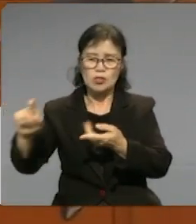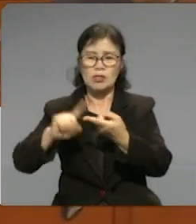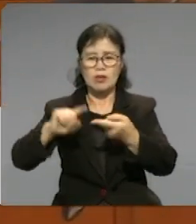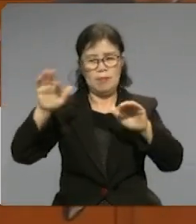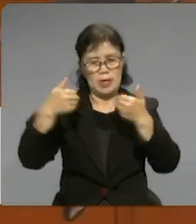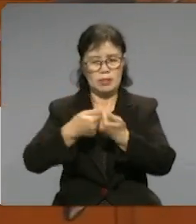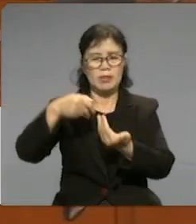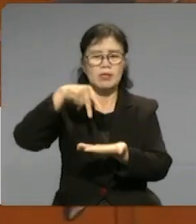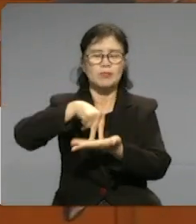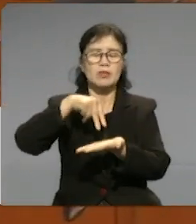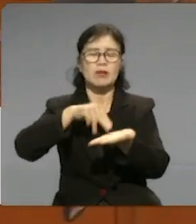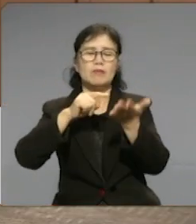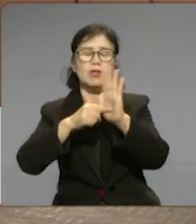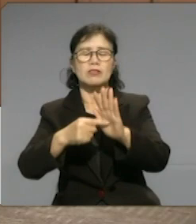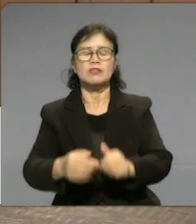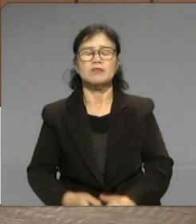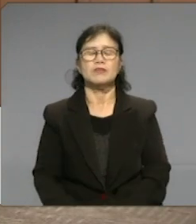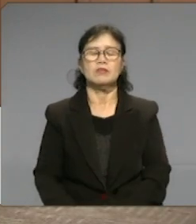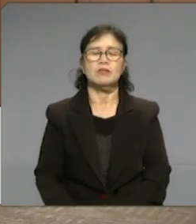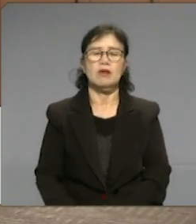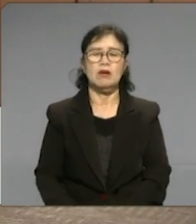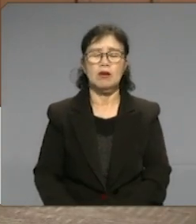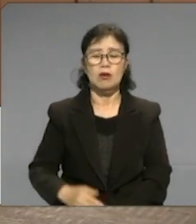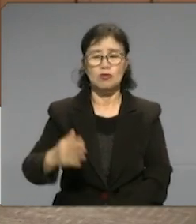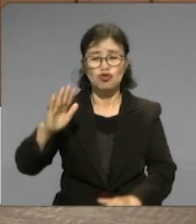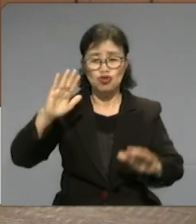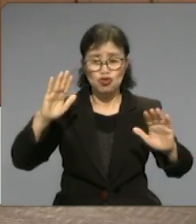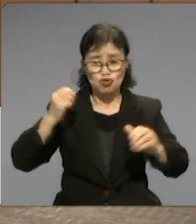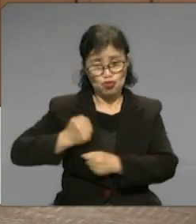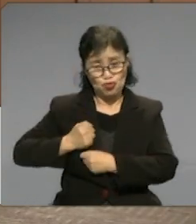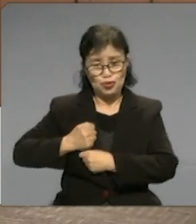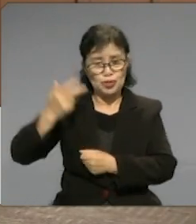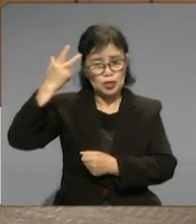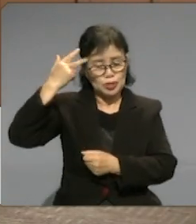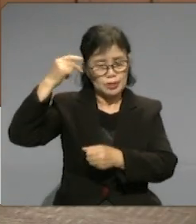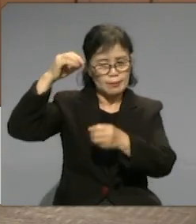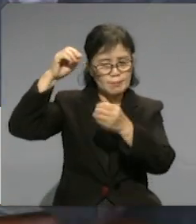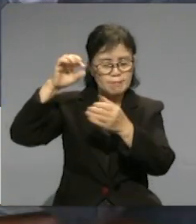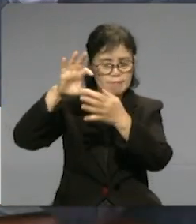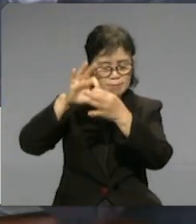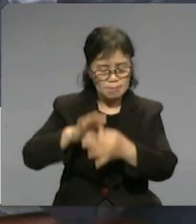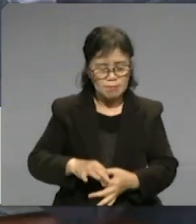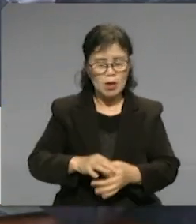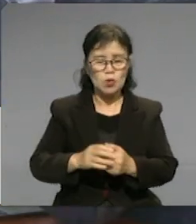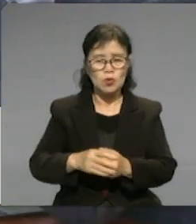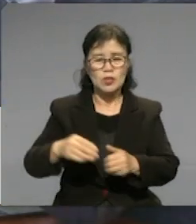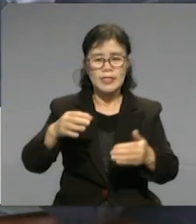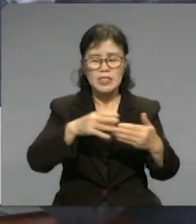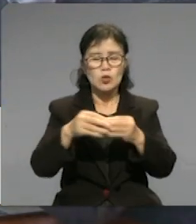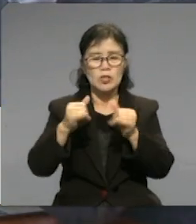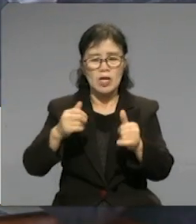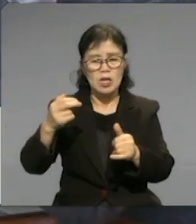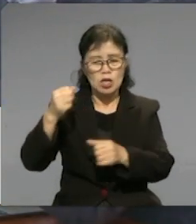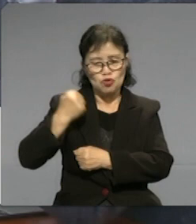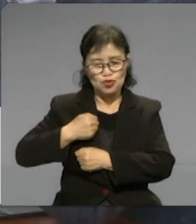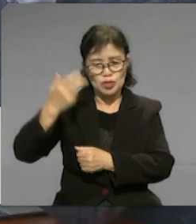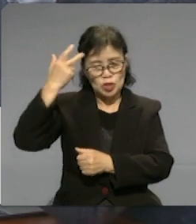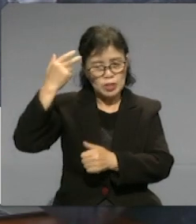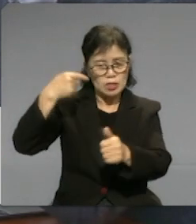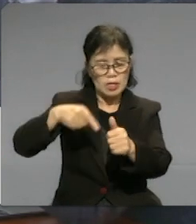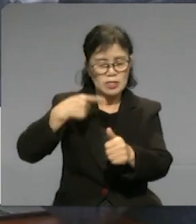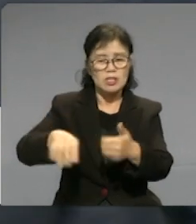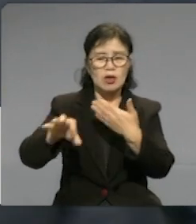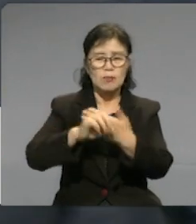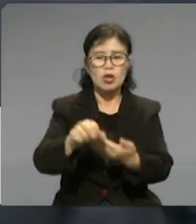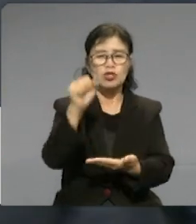밝혔습니다 한 관장은 우리나라 군이 군의 정신을 제대로 하향하고 또 지도자들에게 그런 정신을 가르치려고 하면